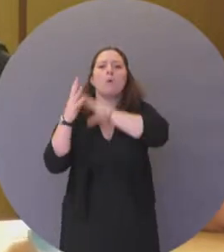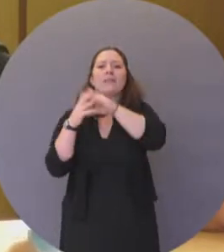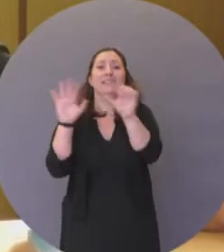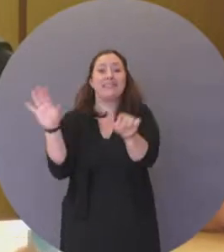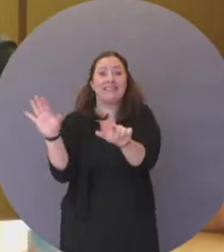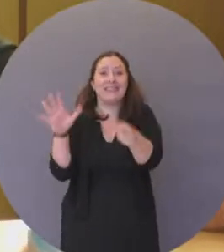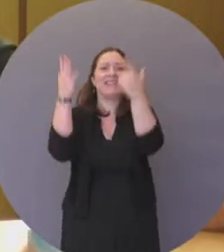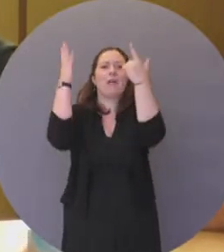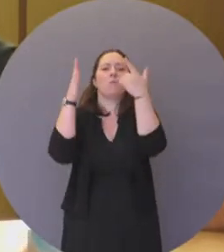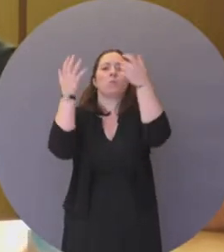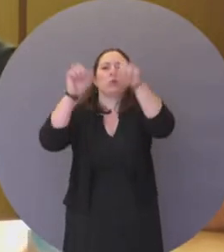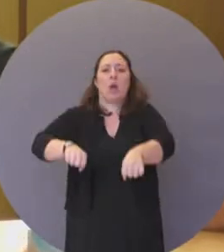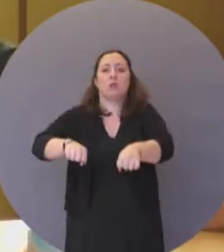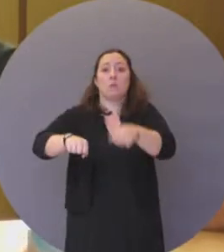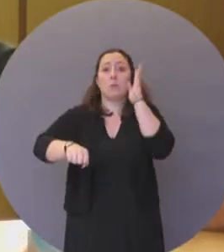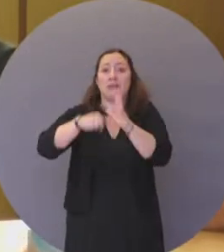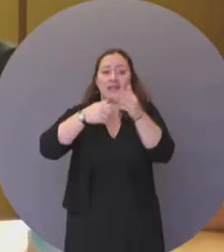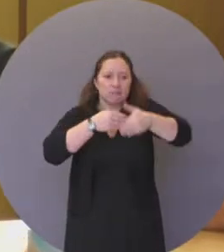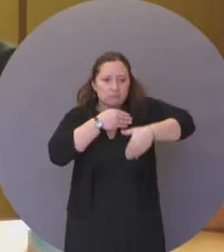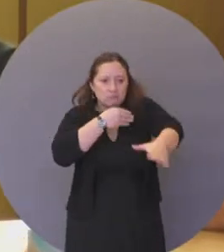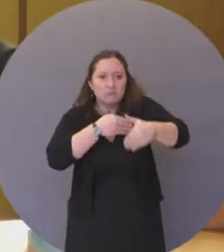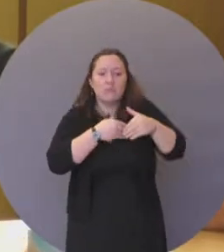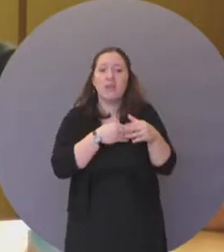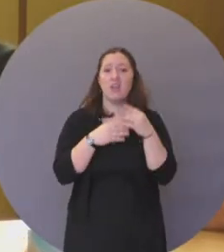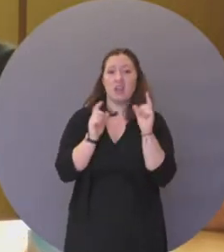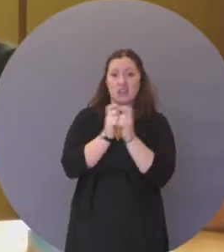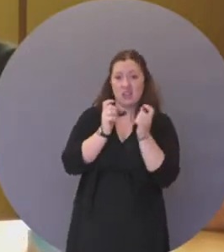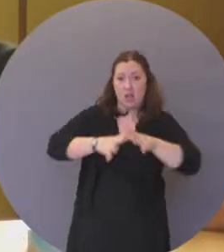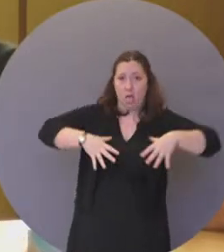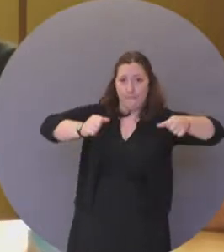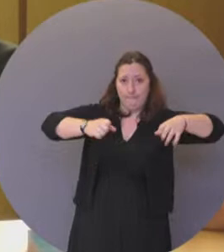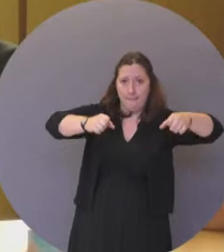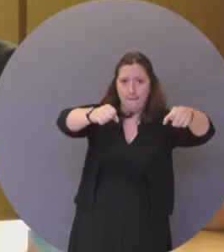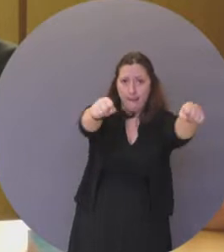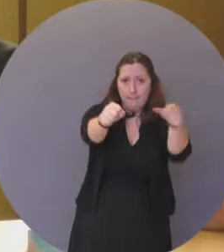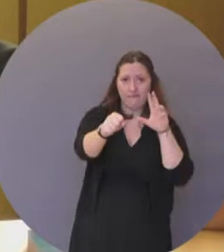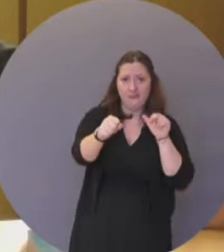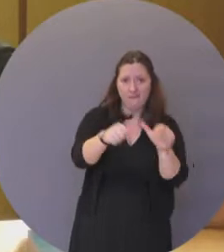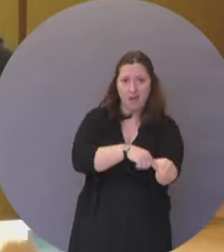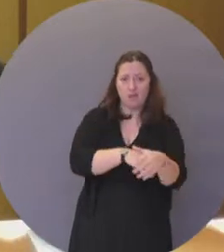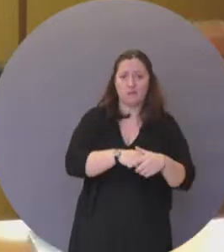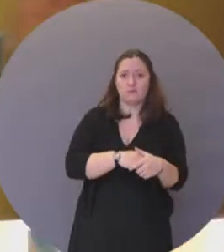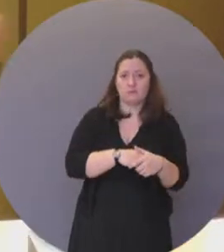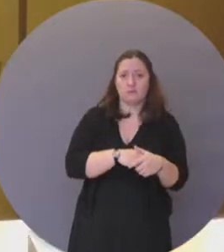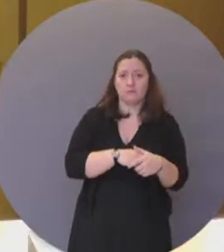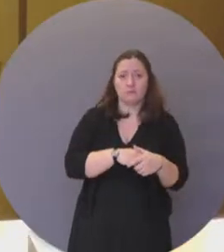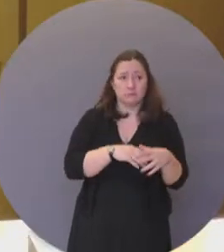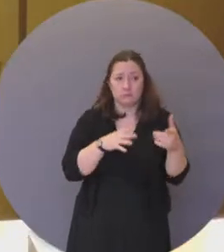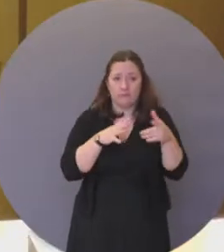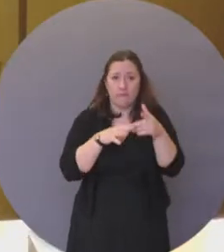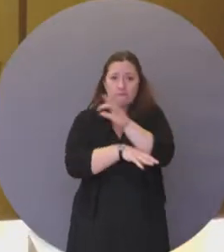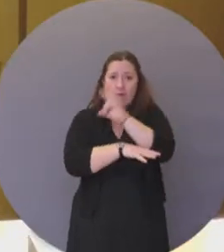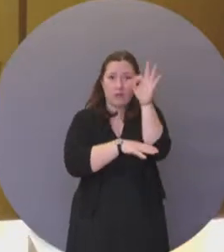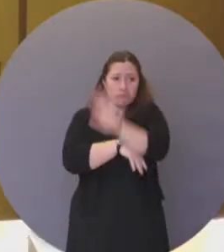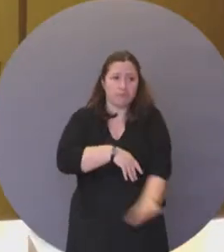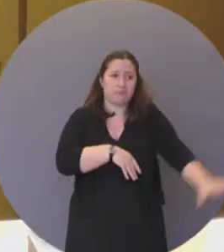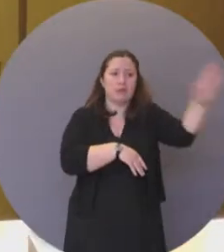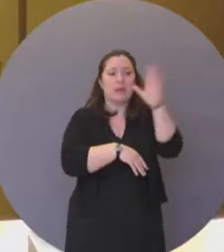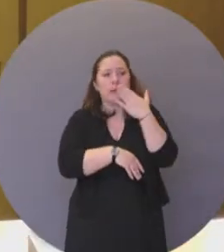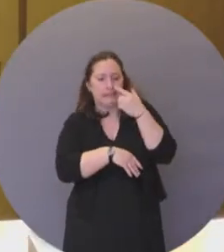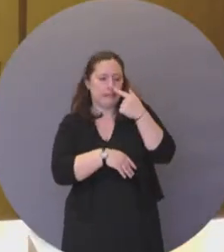couper l'électricité de manière ponctuelle sur certaines parties de son territoire si la situation